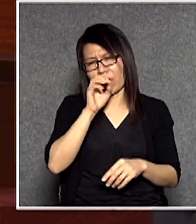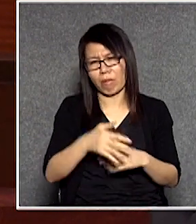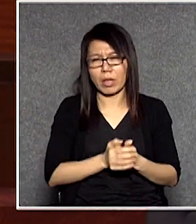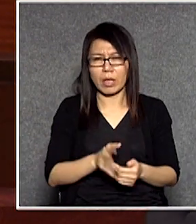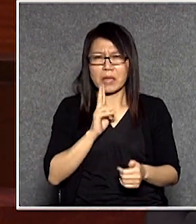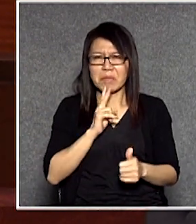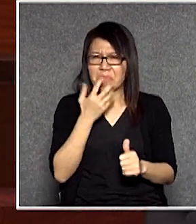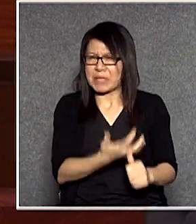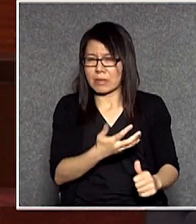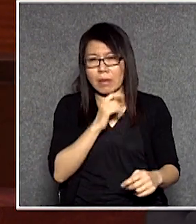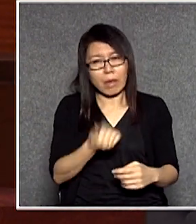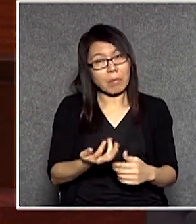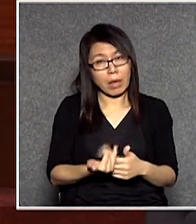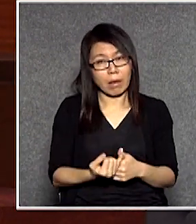屈